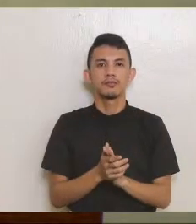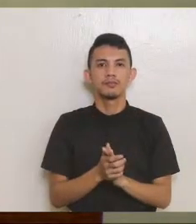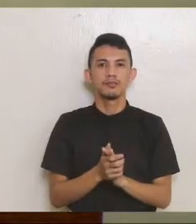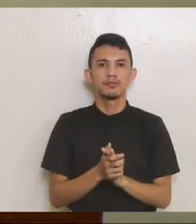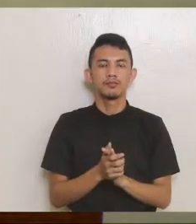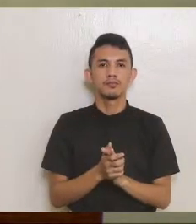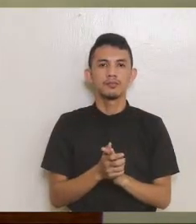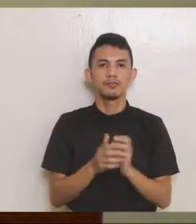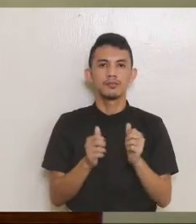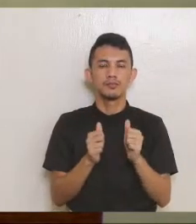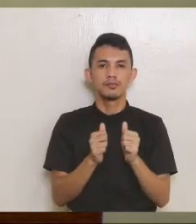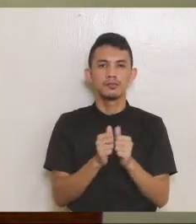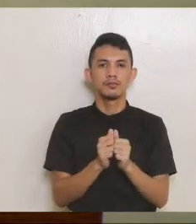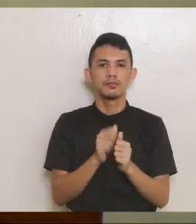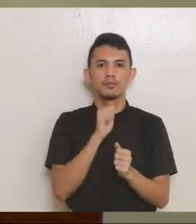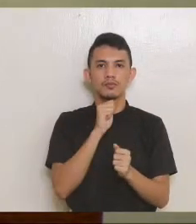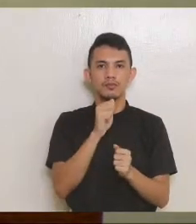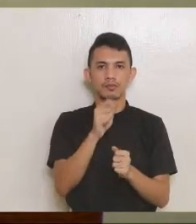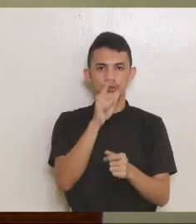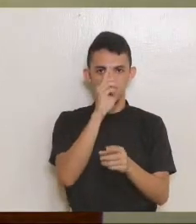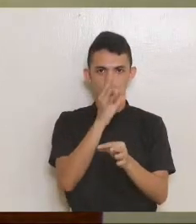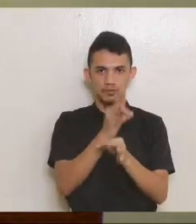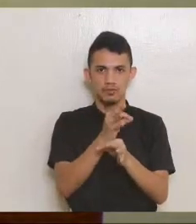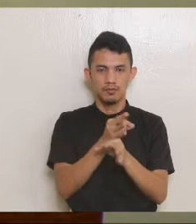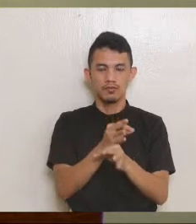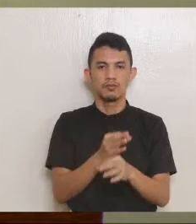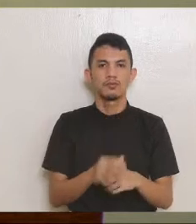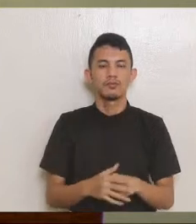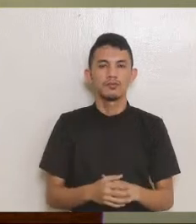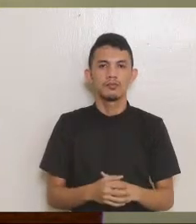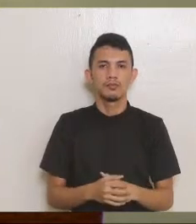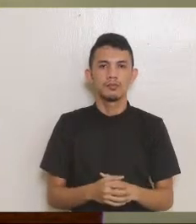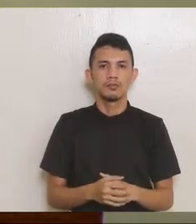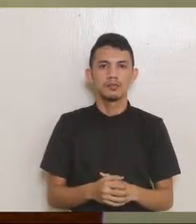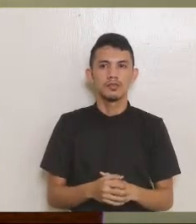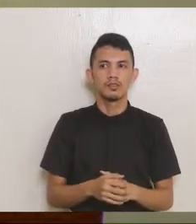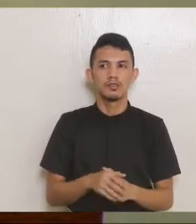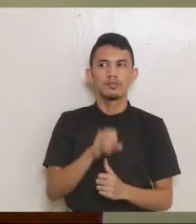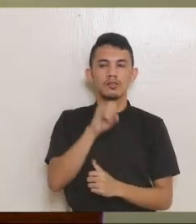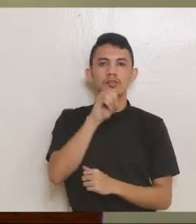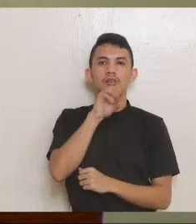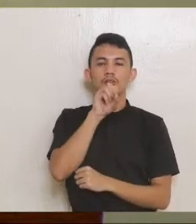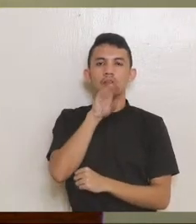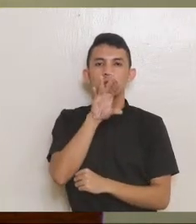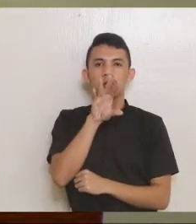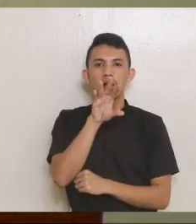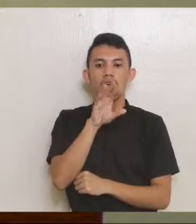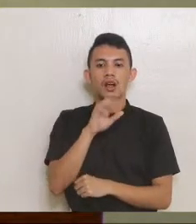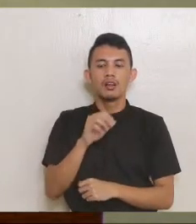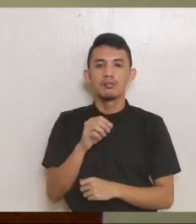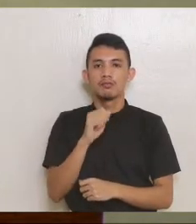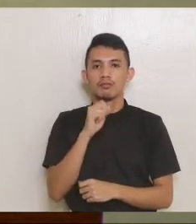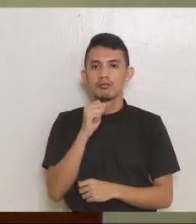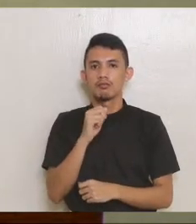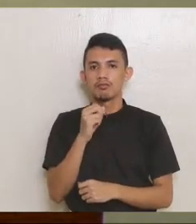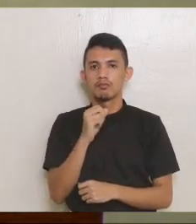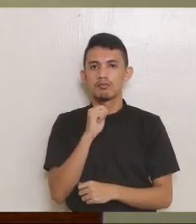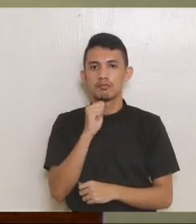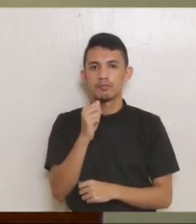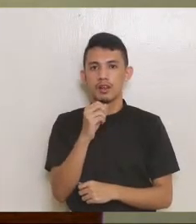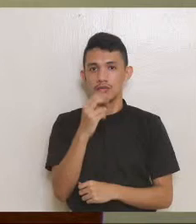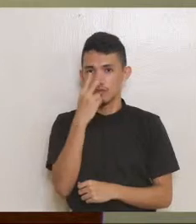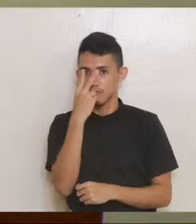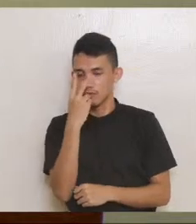niya, maabtan niya ang iyang mga apo nga nangatulog pa. Mamukaw na siya, "Oy! Pangmata na mo,